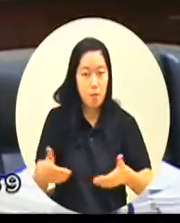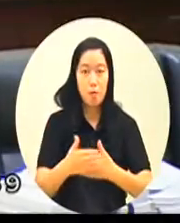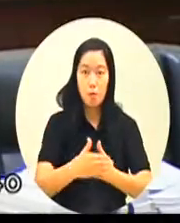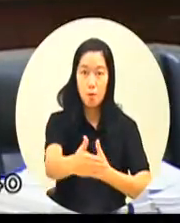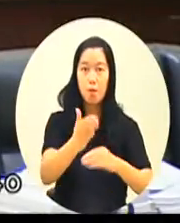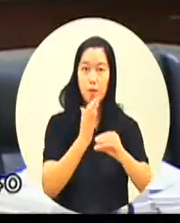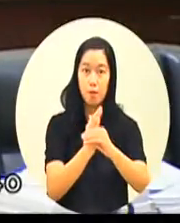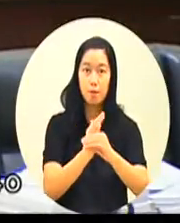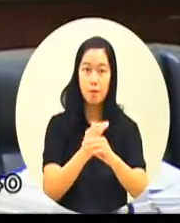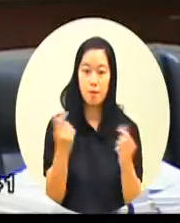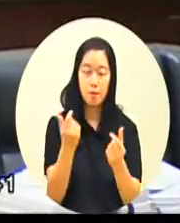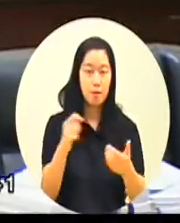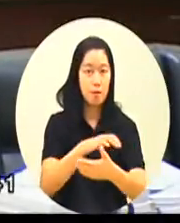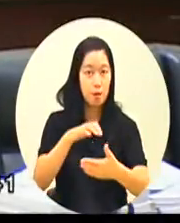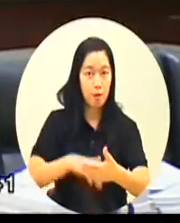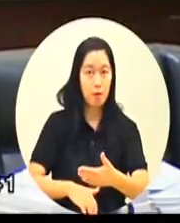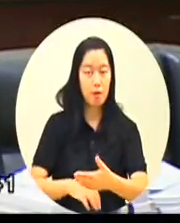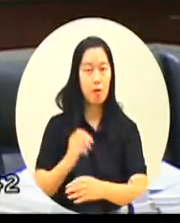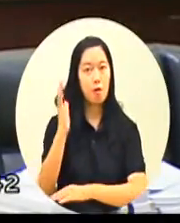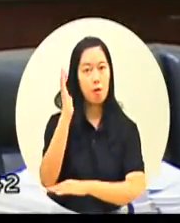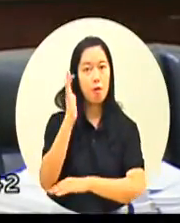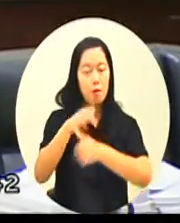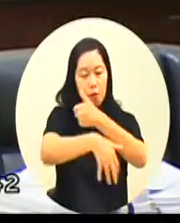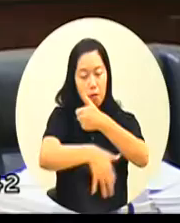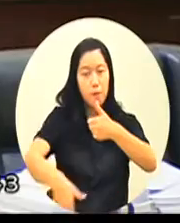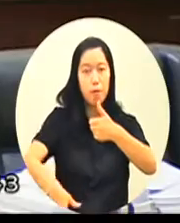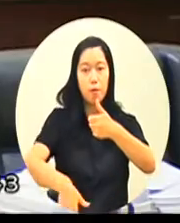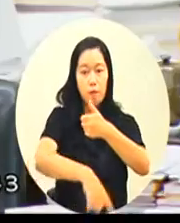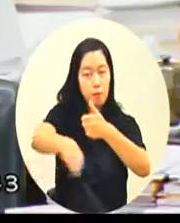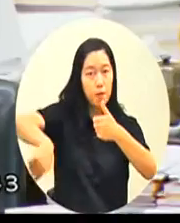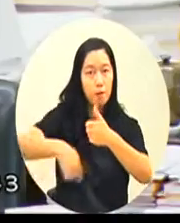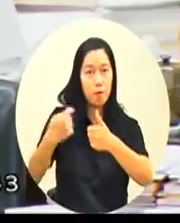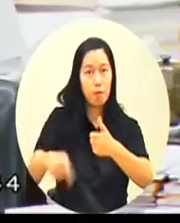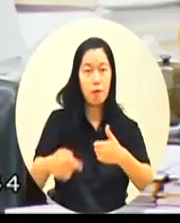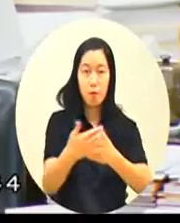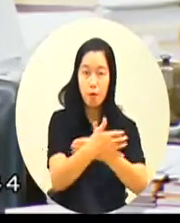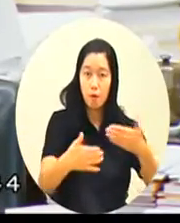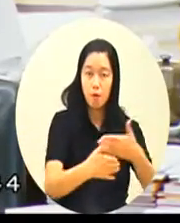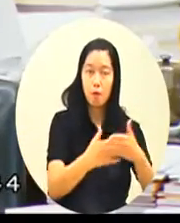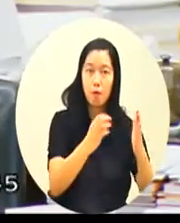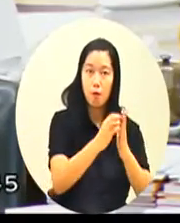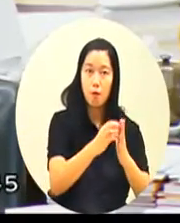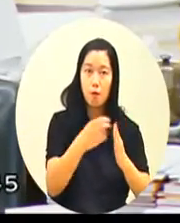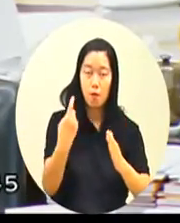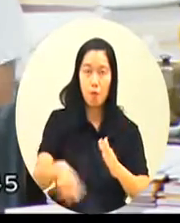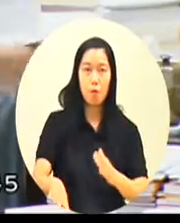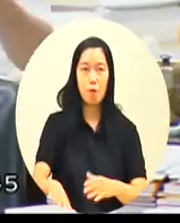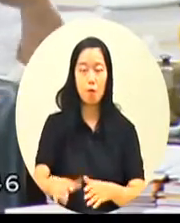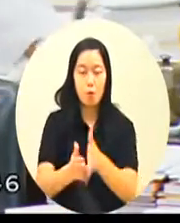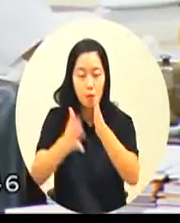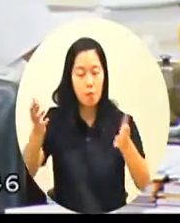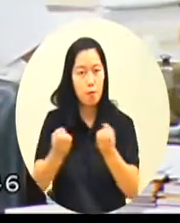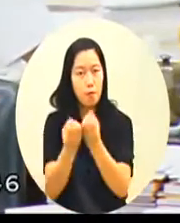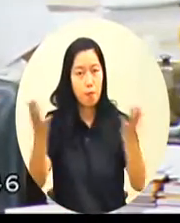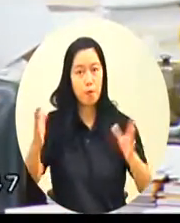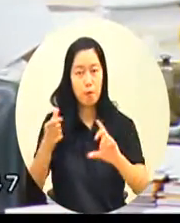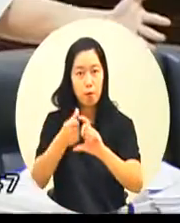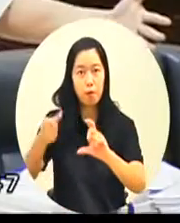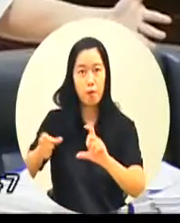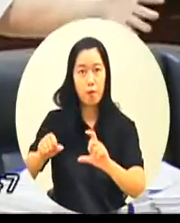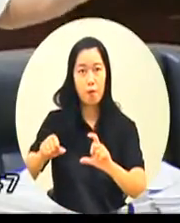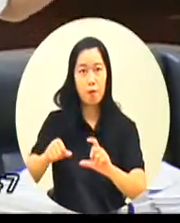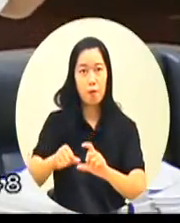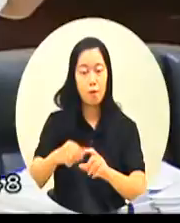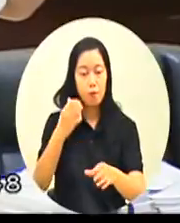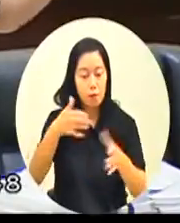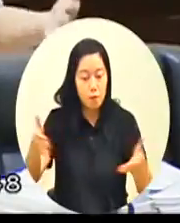我想包括很多的单位，当然还有交通局，还有很多的单位，是不是好都发局的这样的整体开发的时候